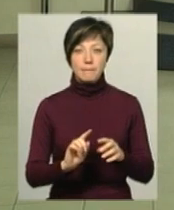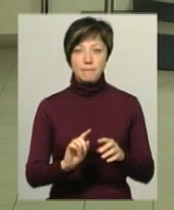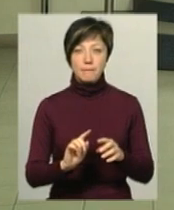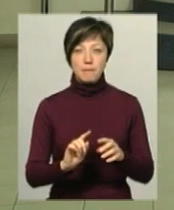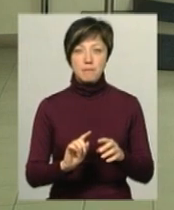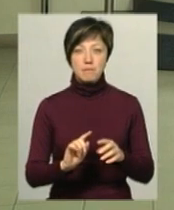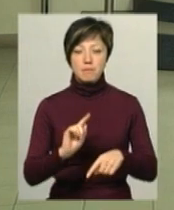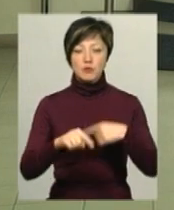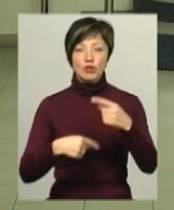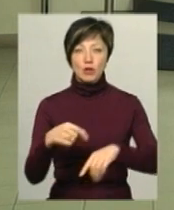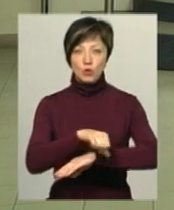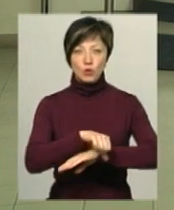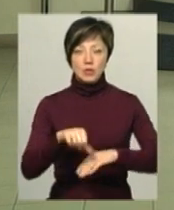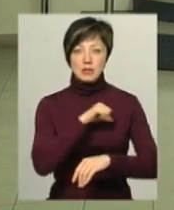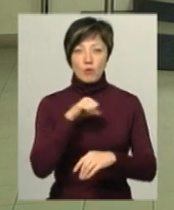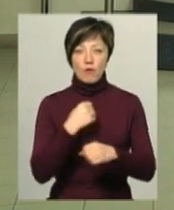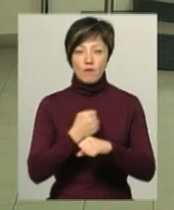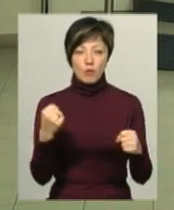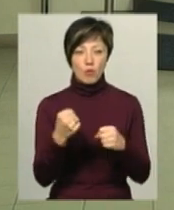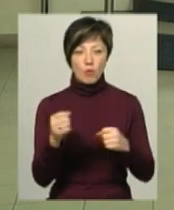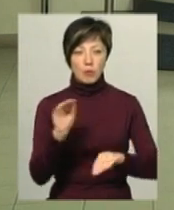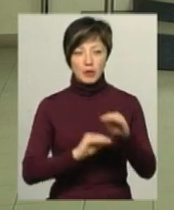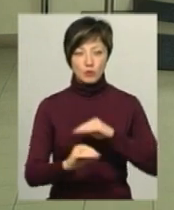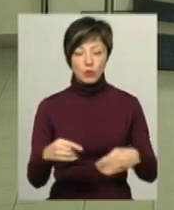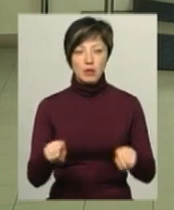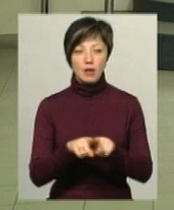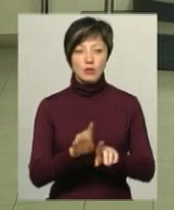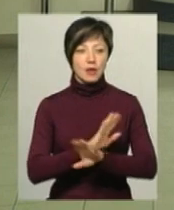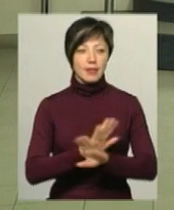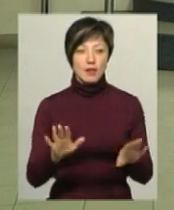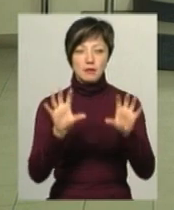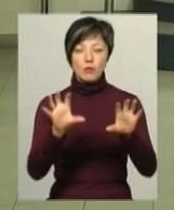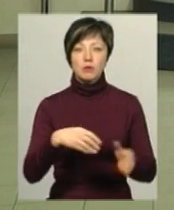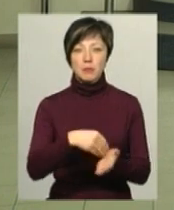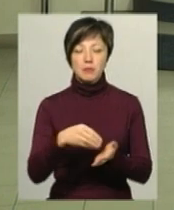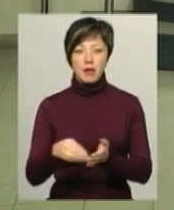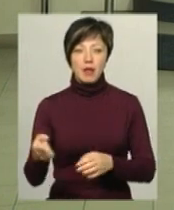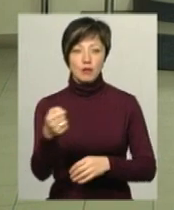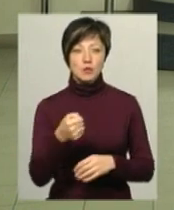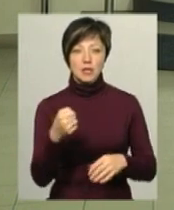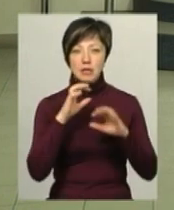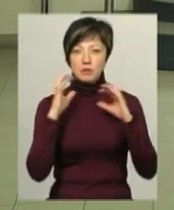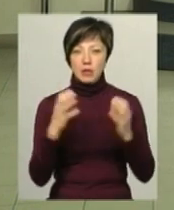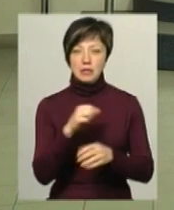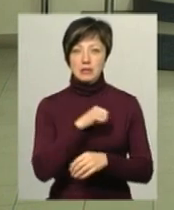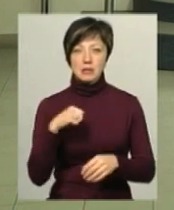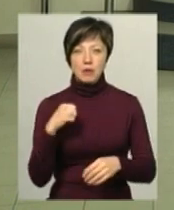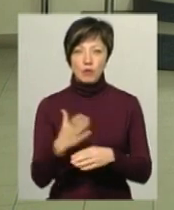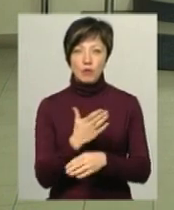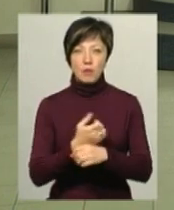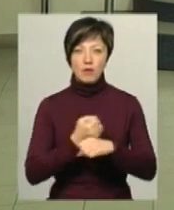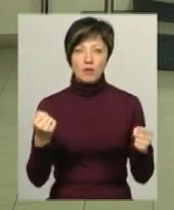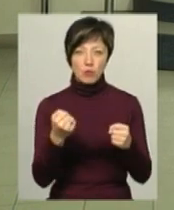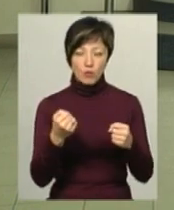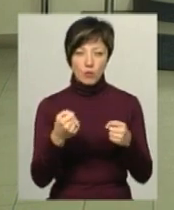України самородного вибухового пристрою, а також незаконне придбання, носіння та зберігання саморобного